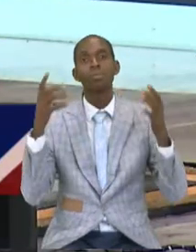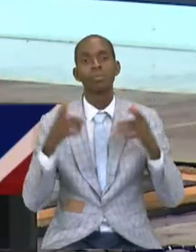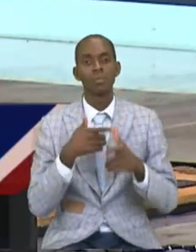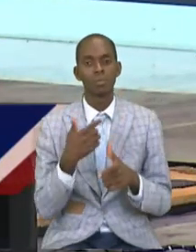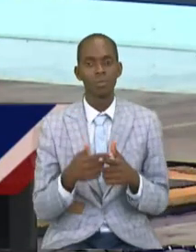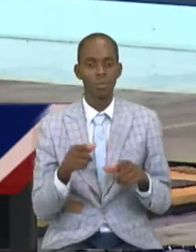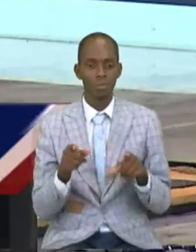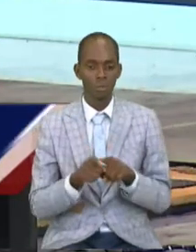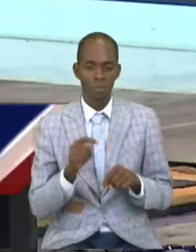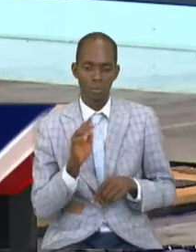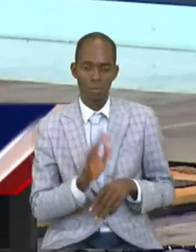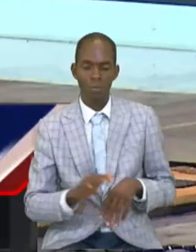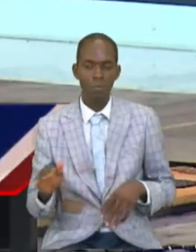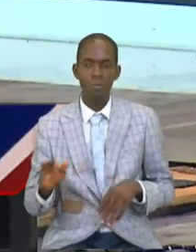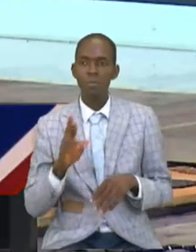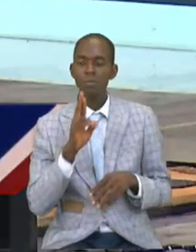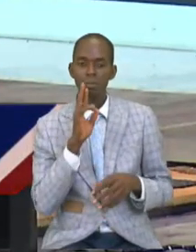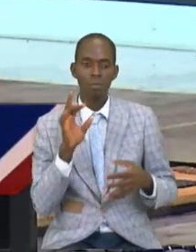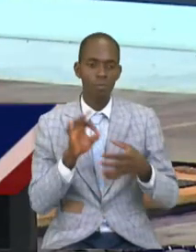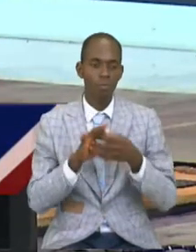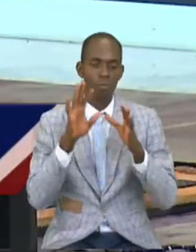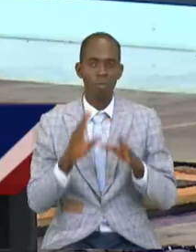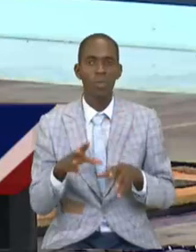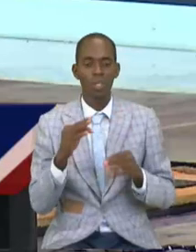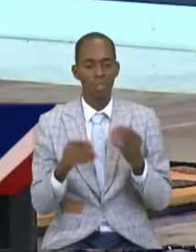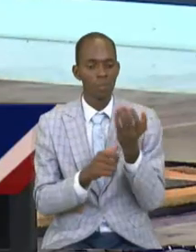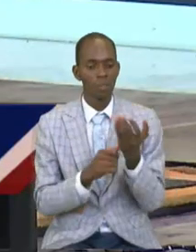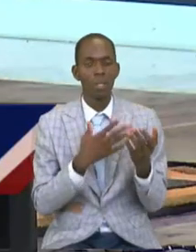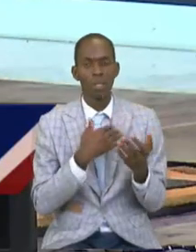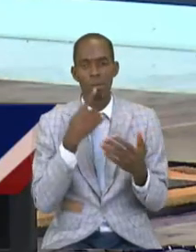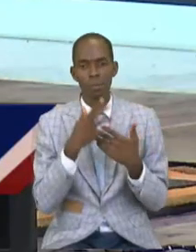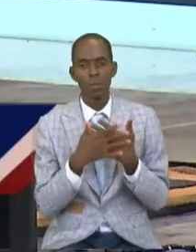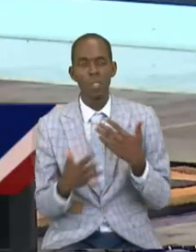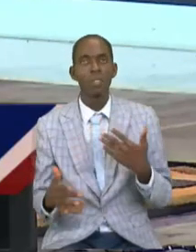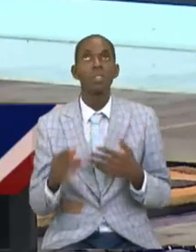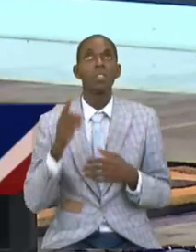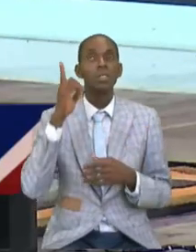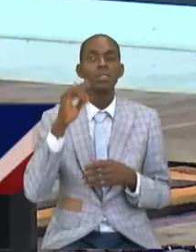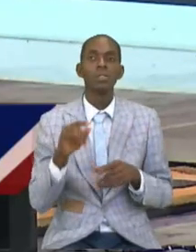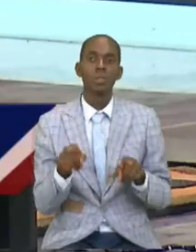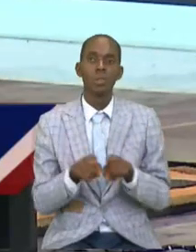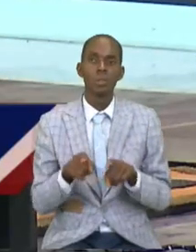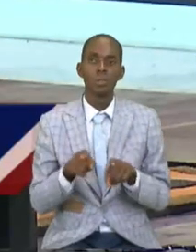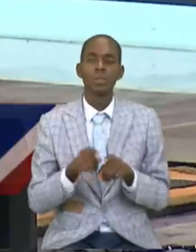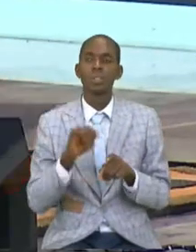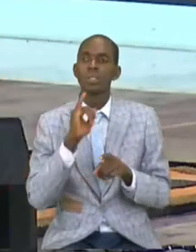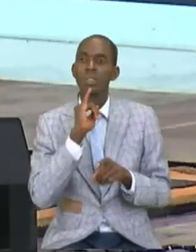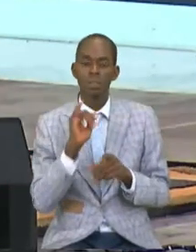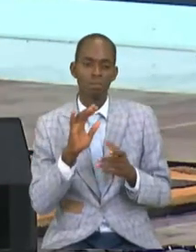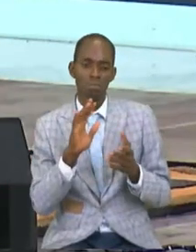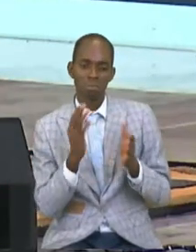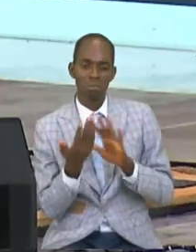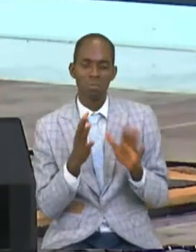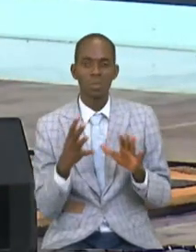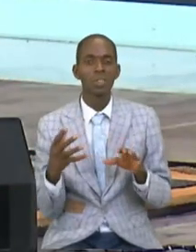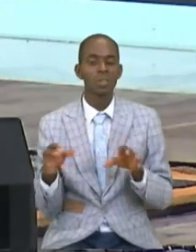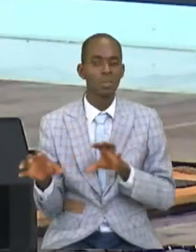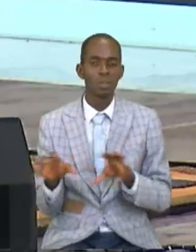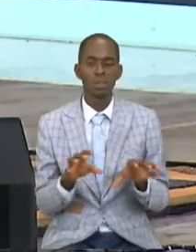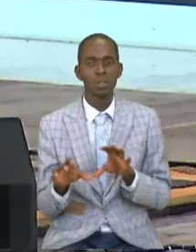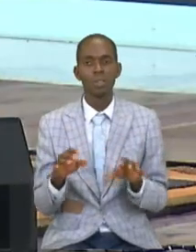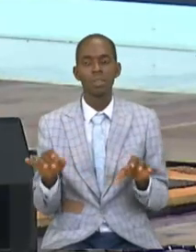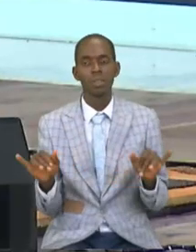Ainsi donc, puisque les enfants participent au sang et à la chair, il y a également participé